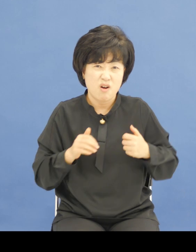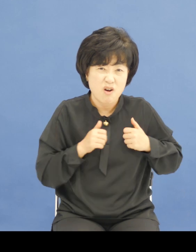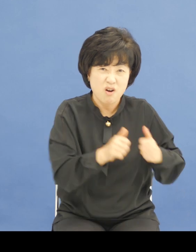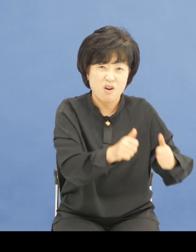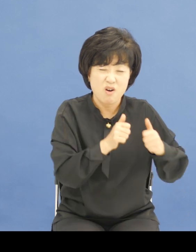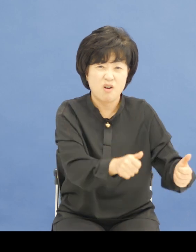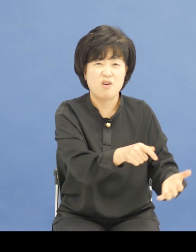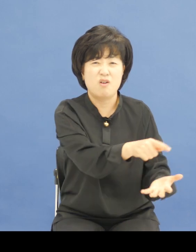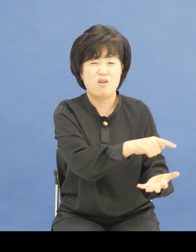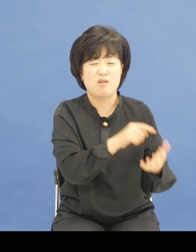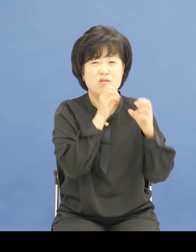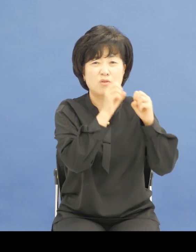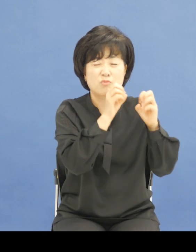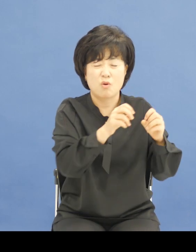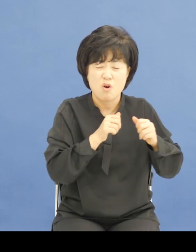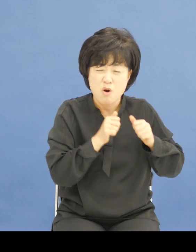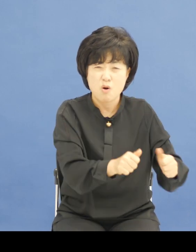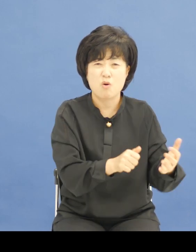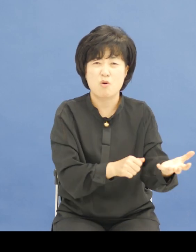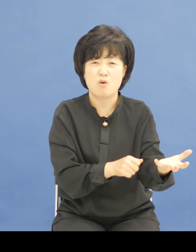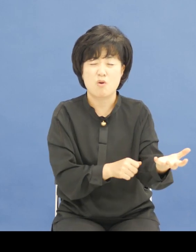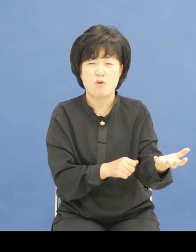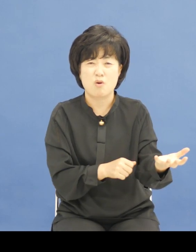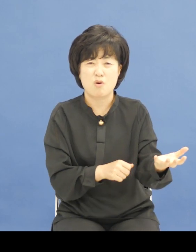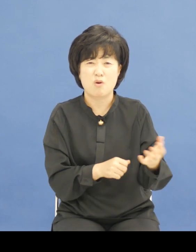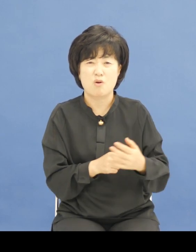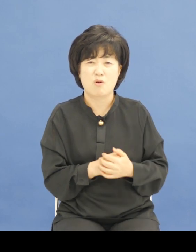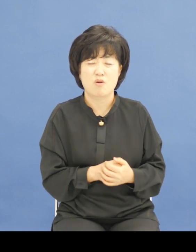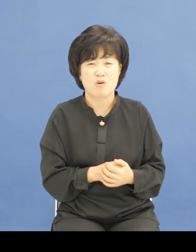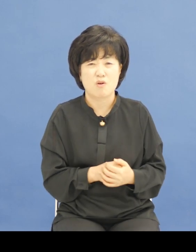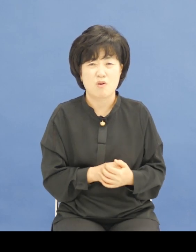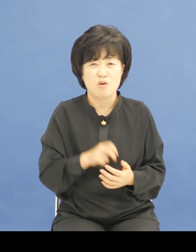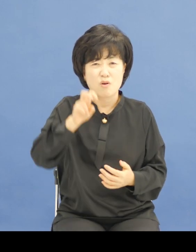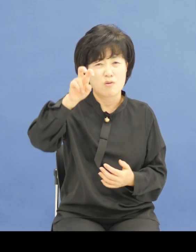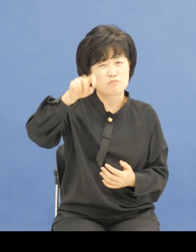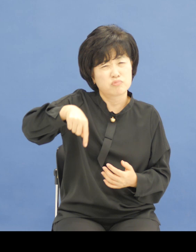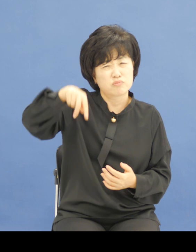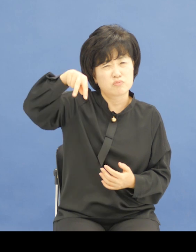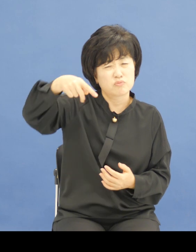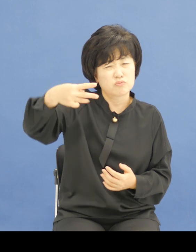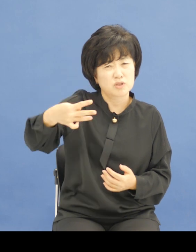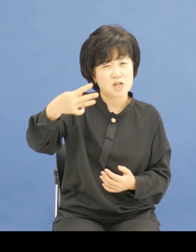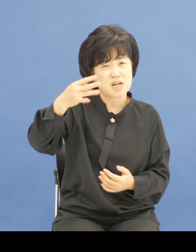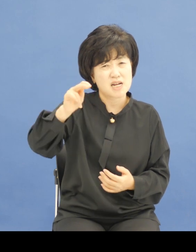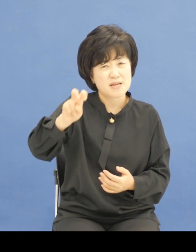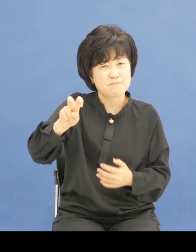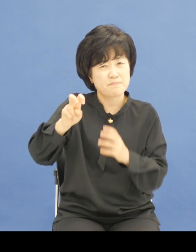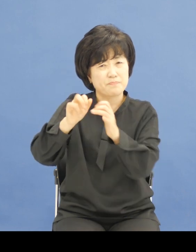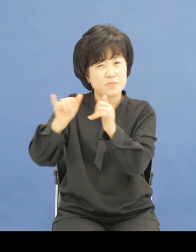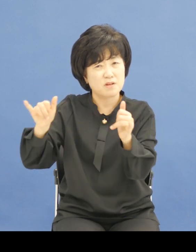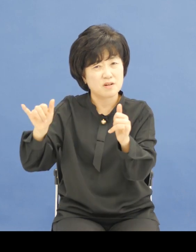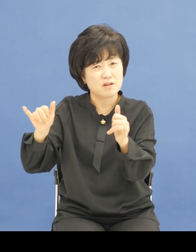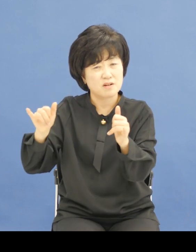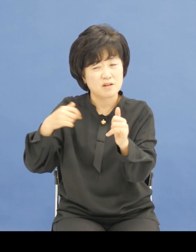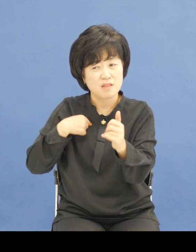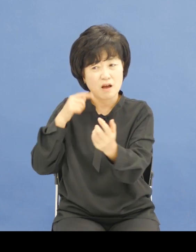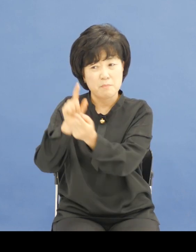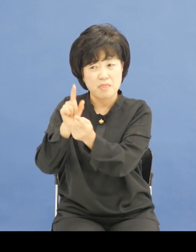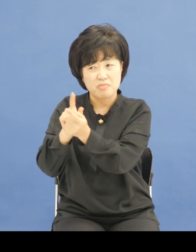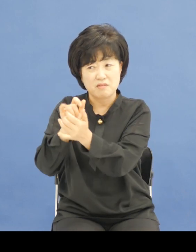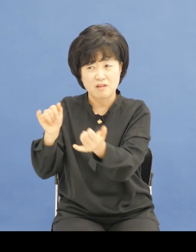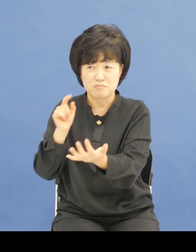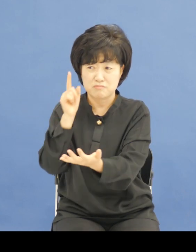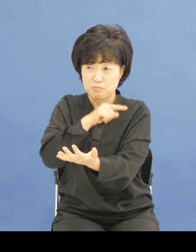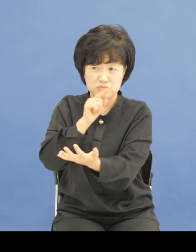선교하고. 그럼요. 그러니까 무슬림들은 그렇게 제가 만난 사람들은 그렇게 뭐 독하거나 나쁘지